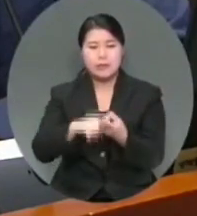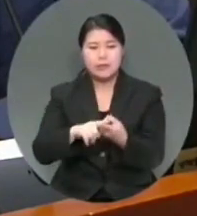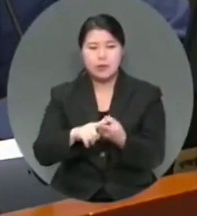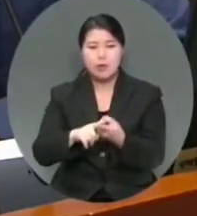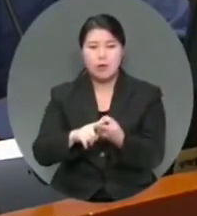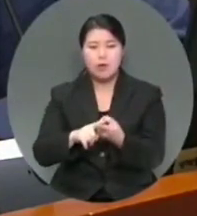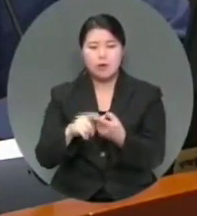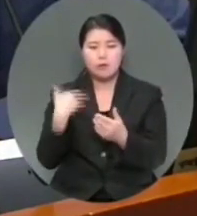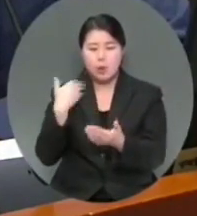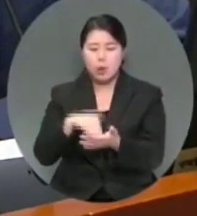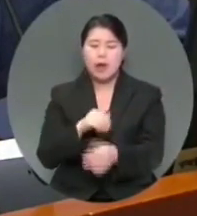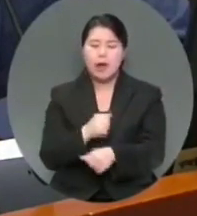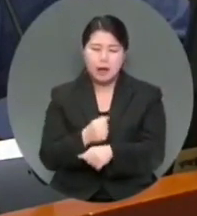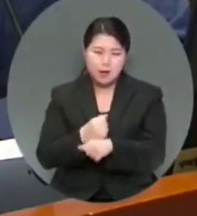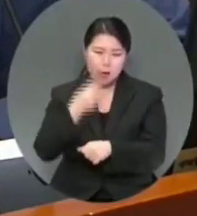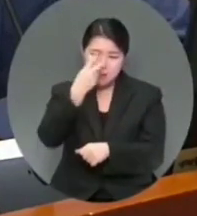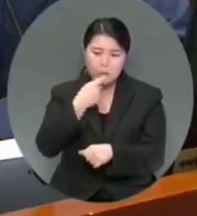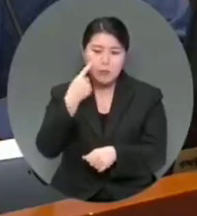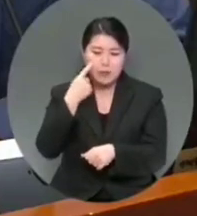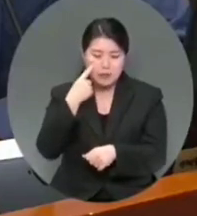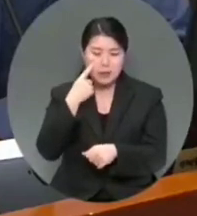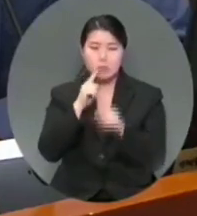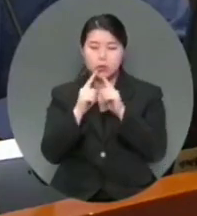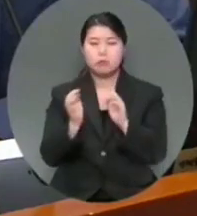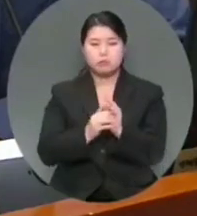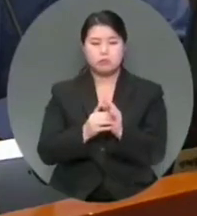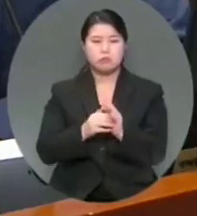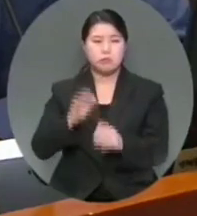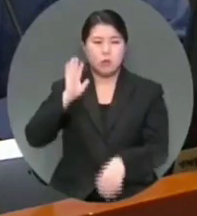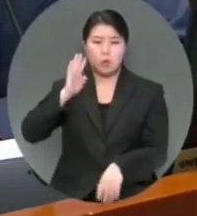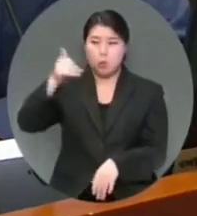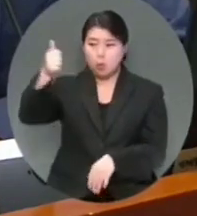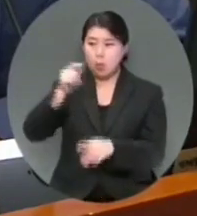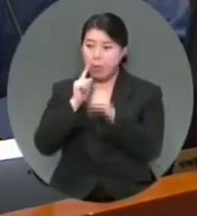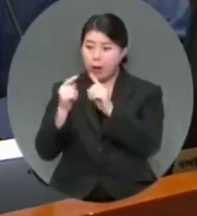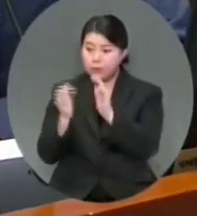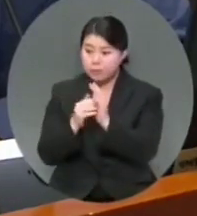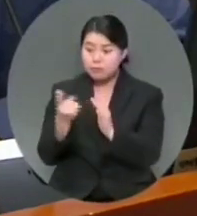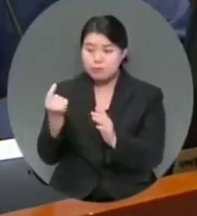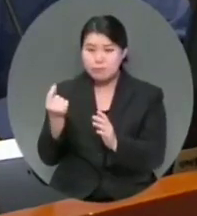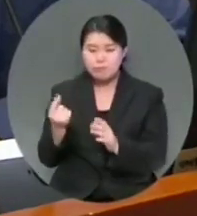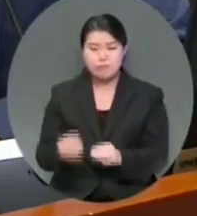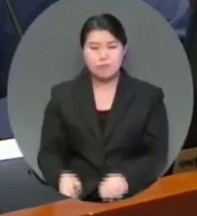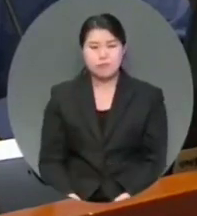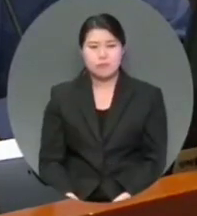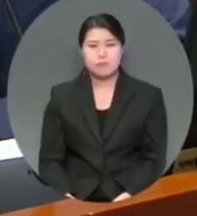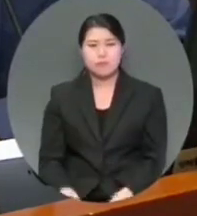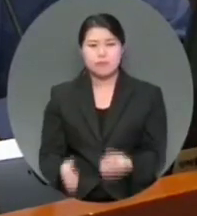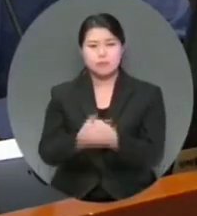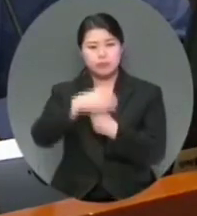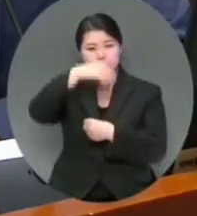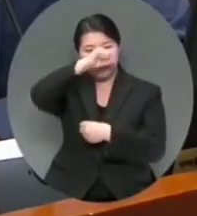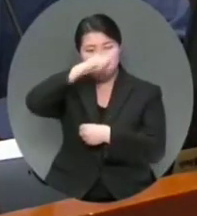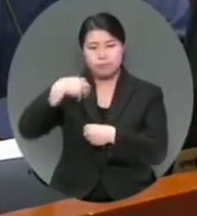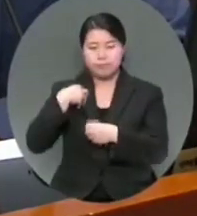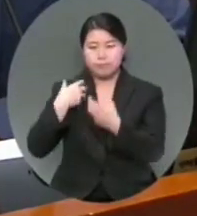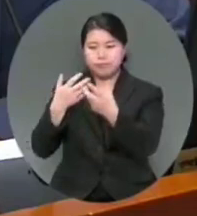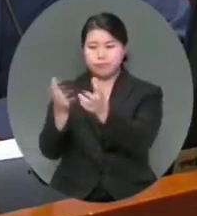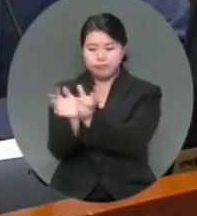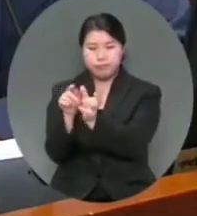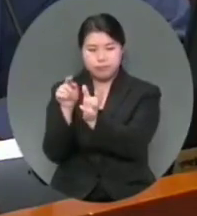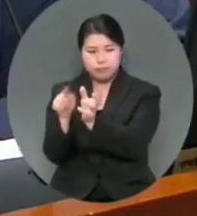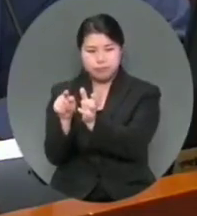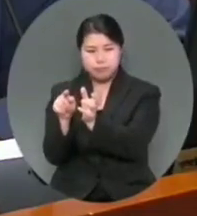검토하겠다 이렇게 말씀하셨단 말이에요. 그러면 대통령 이렇게 말씀을 하셨으면 그 예산 주무부처인 기재부와